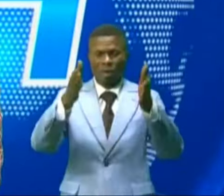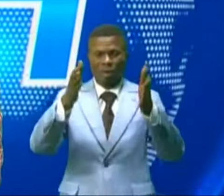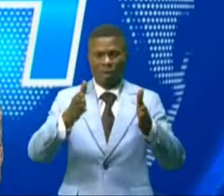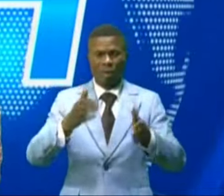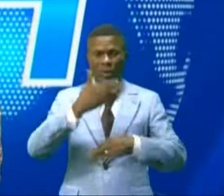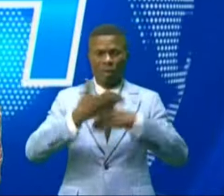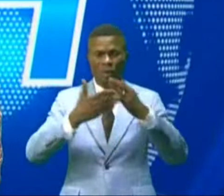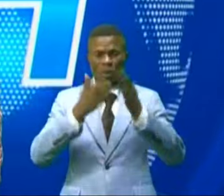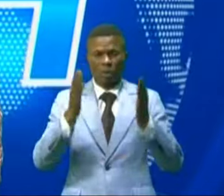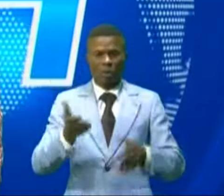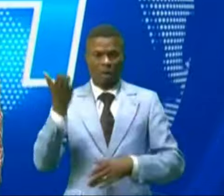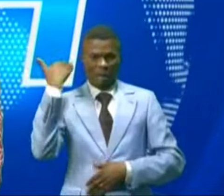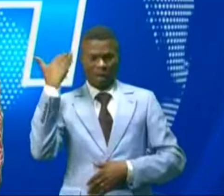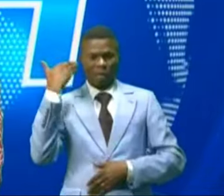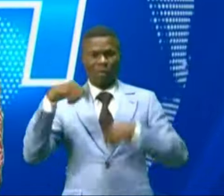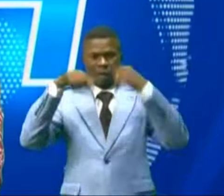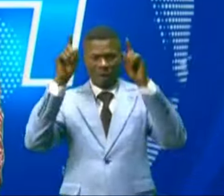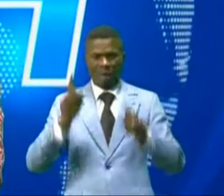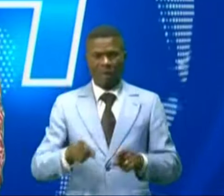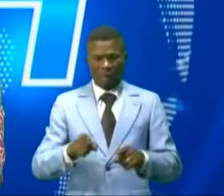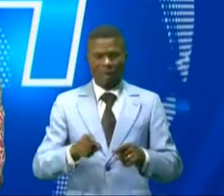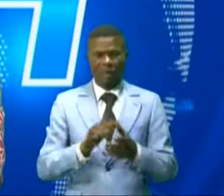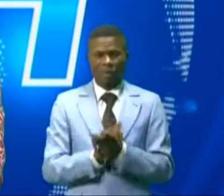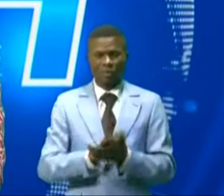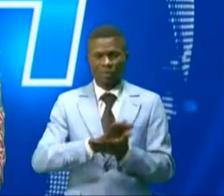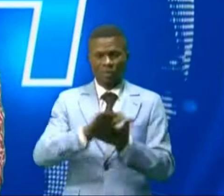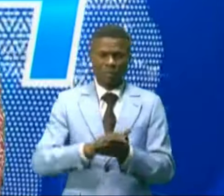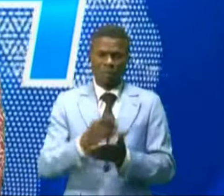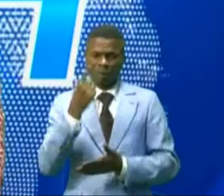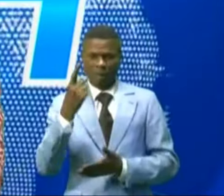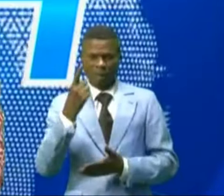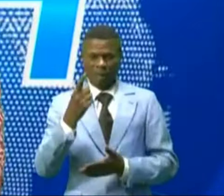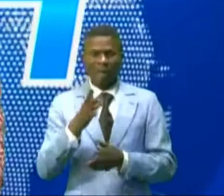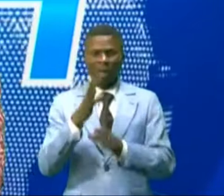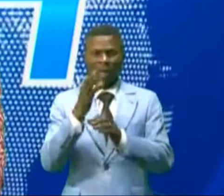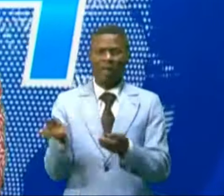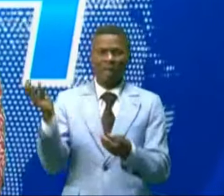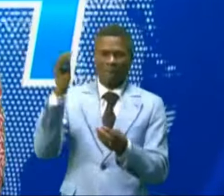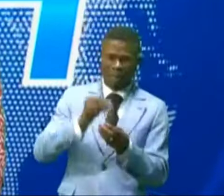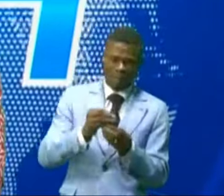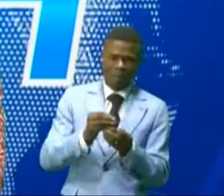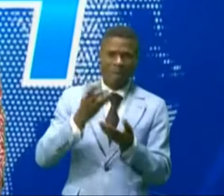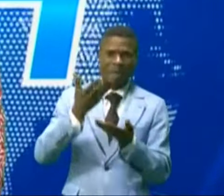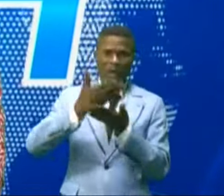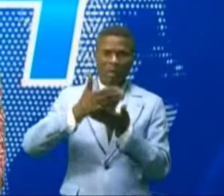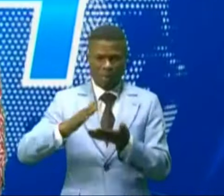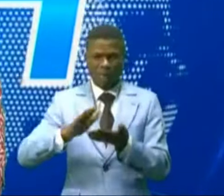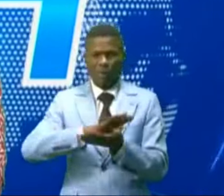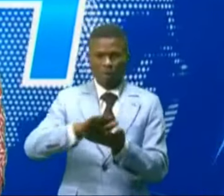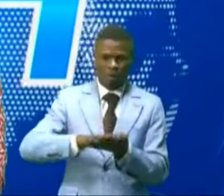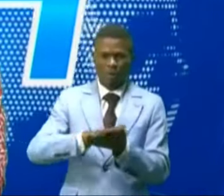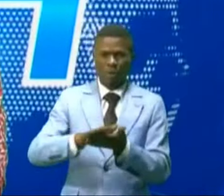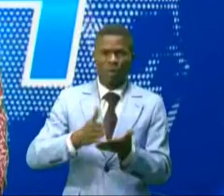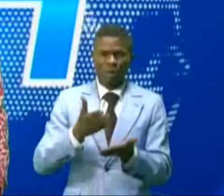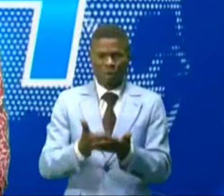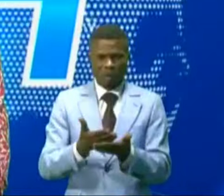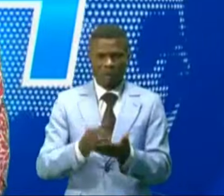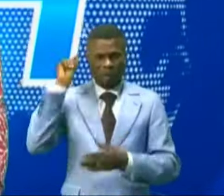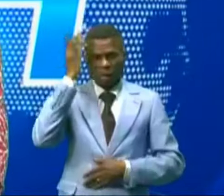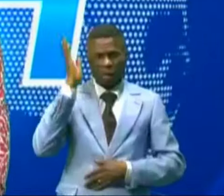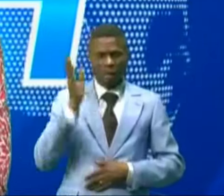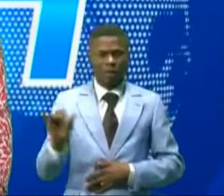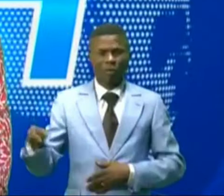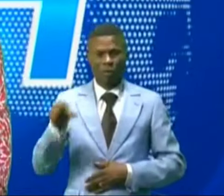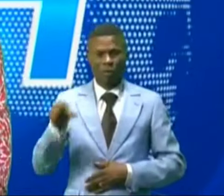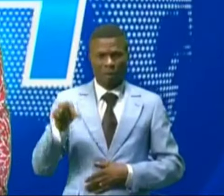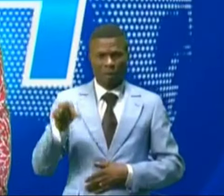il y a quelques années en monocouche et qui sont en train de recevoir la deuxième couche de bitume. Le gouverneur Jacques Aboula